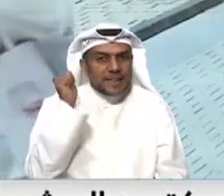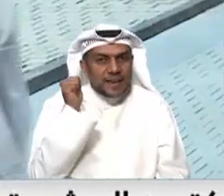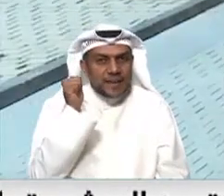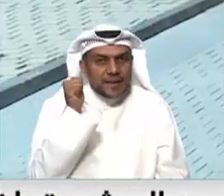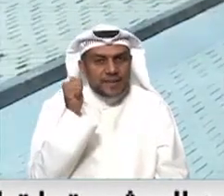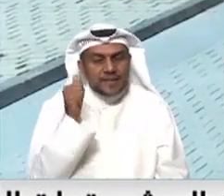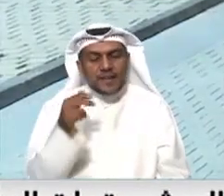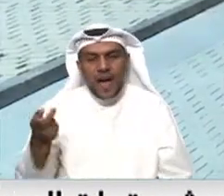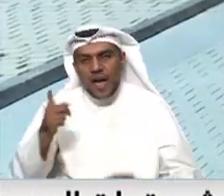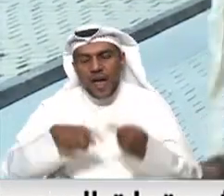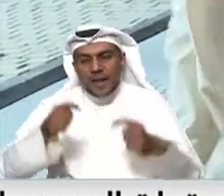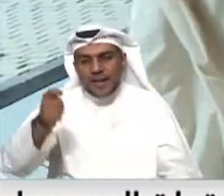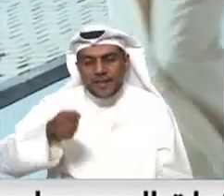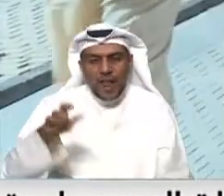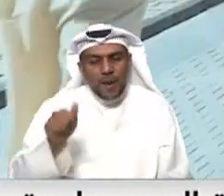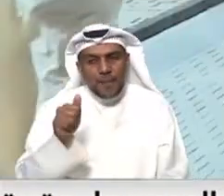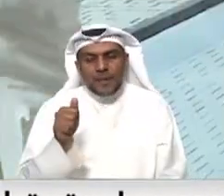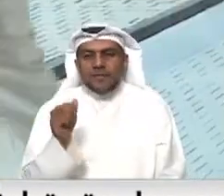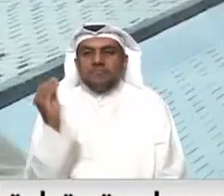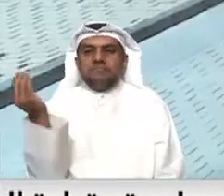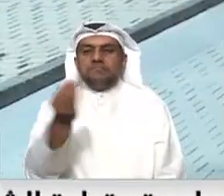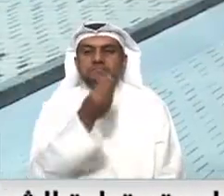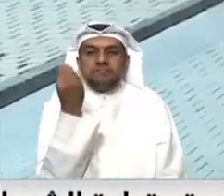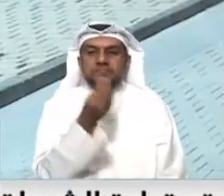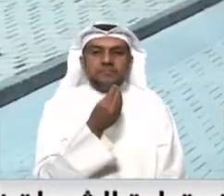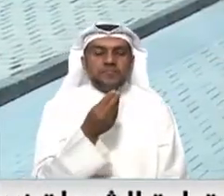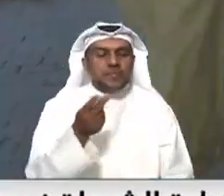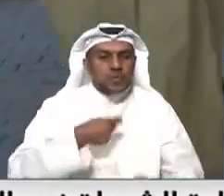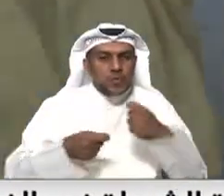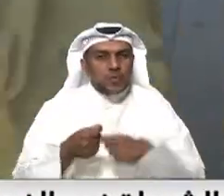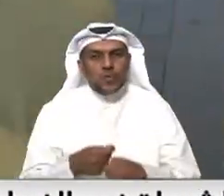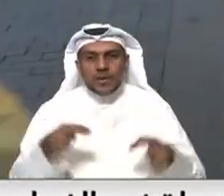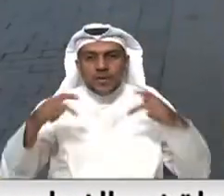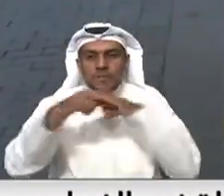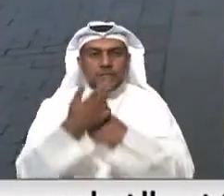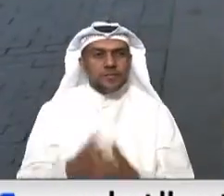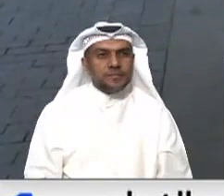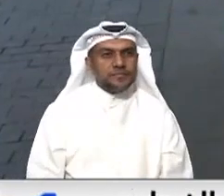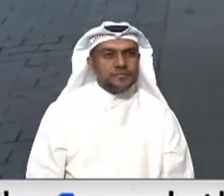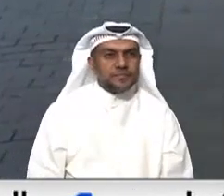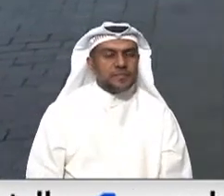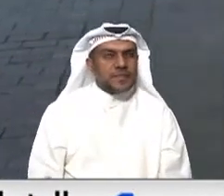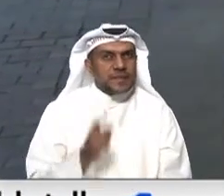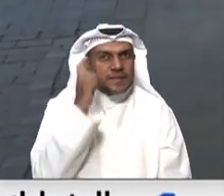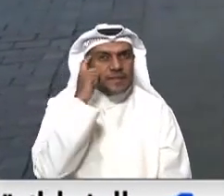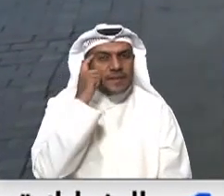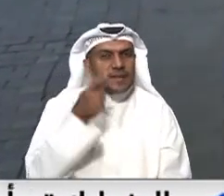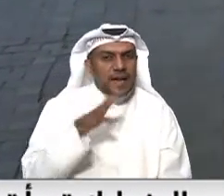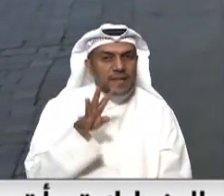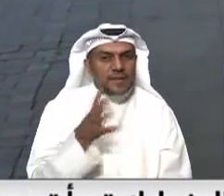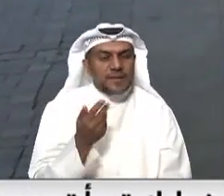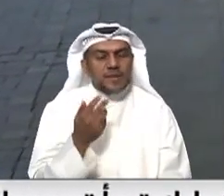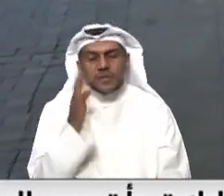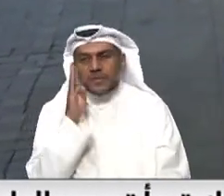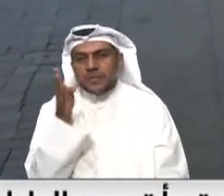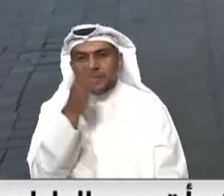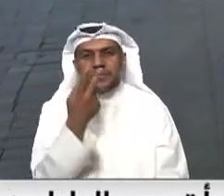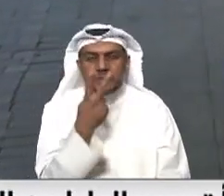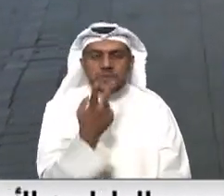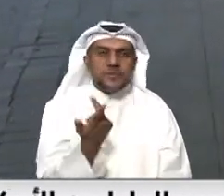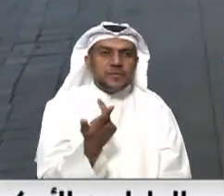السلام على الأهل، وطبعا الأسواق والمولات طال عمرك. ناوي أروح سوق العاصمة مجمع الجديد،